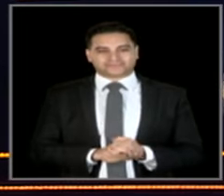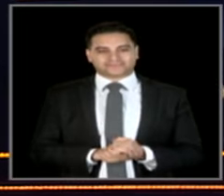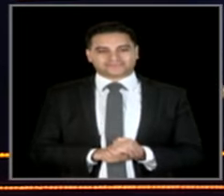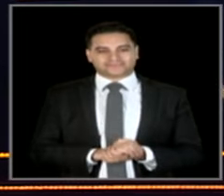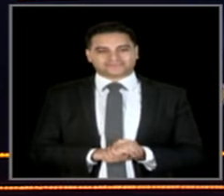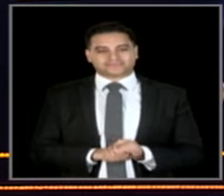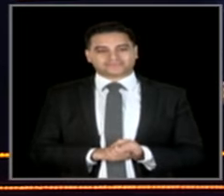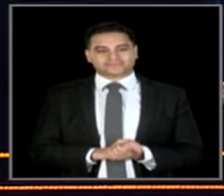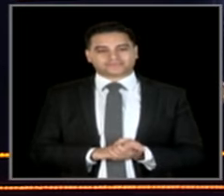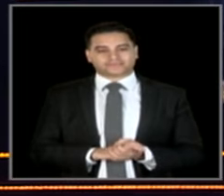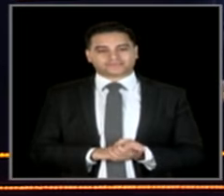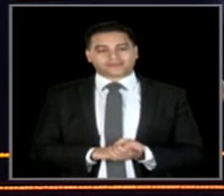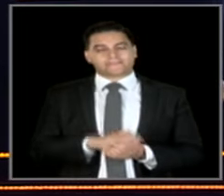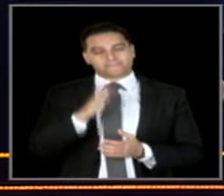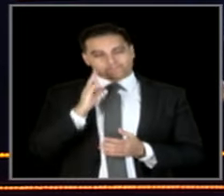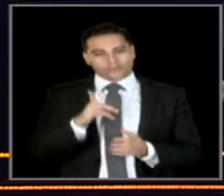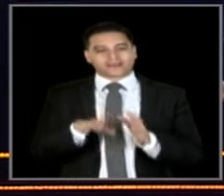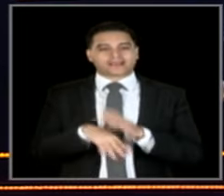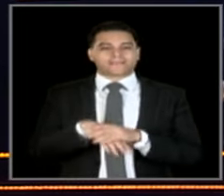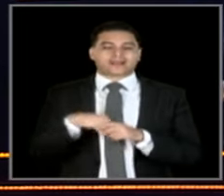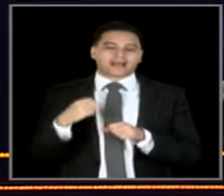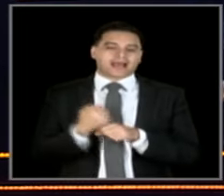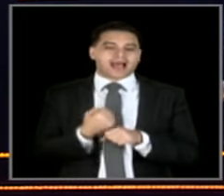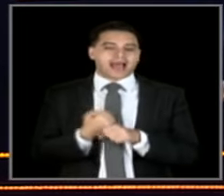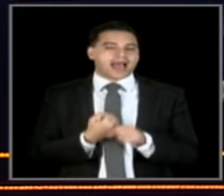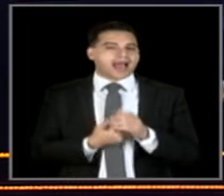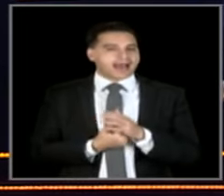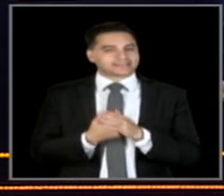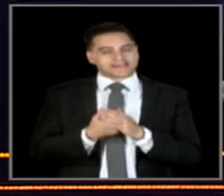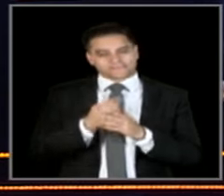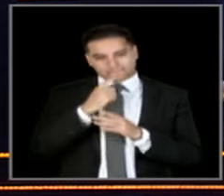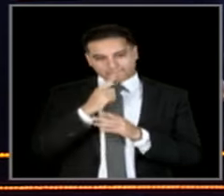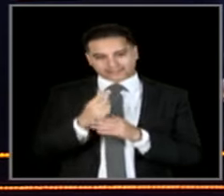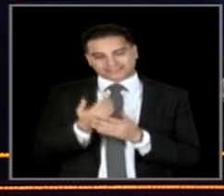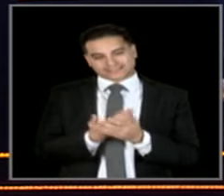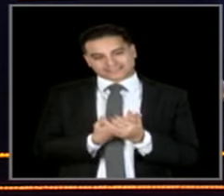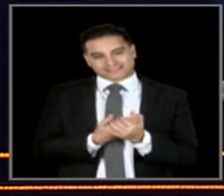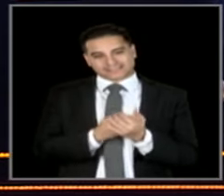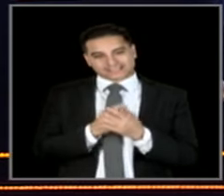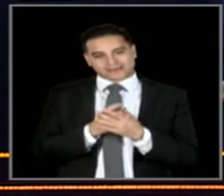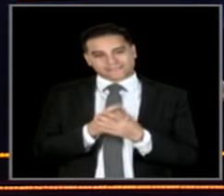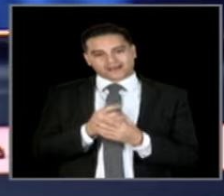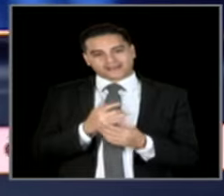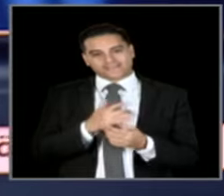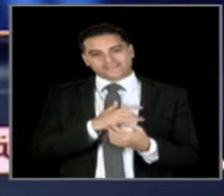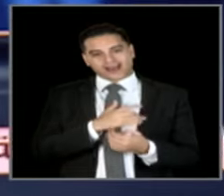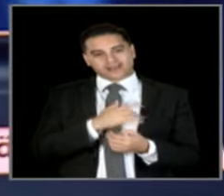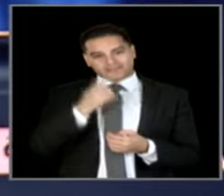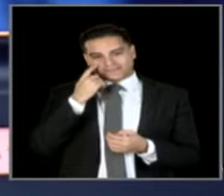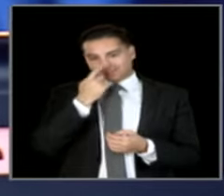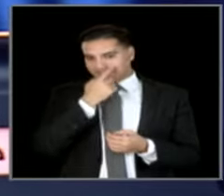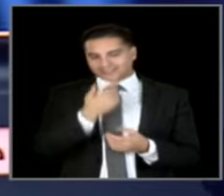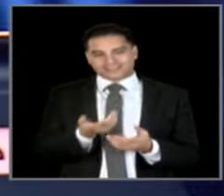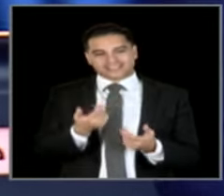عليك كان ممكن تعمليه احسن من كده ولكن يعني الجمبري ق هيبقى في